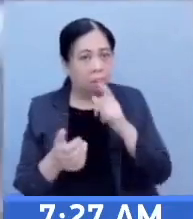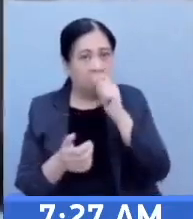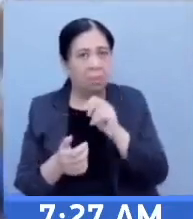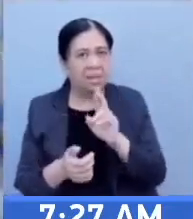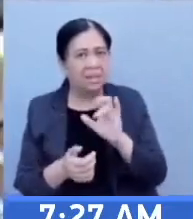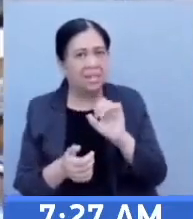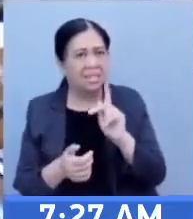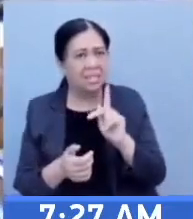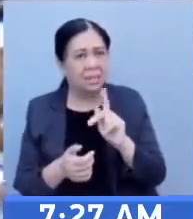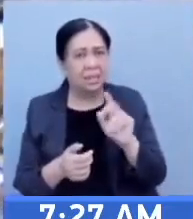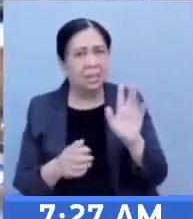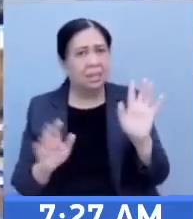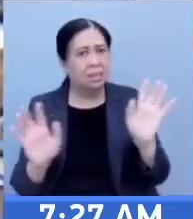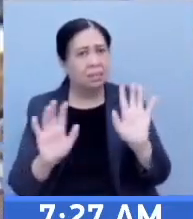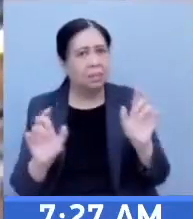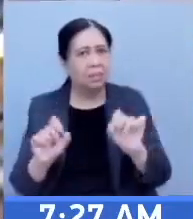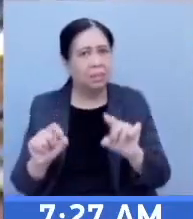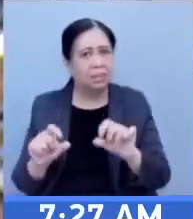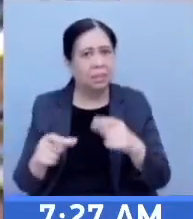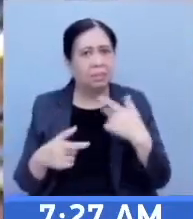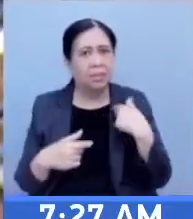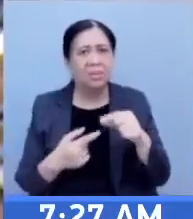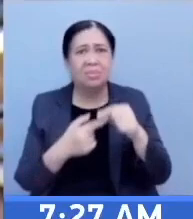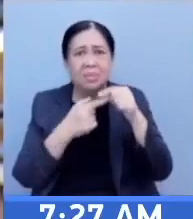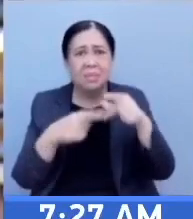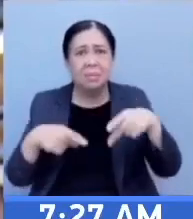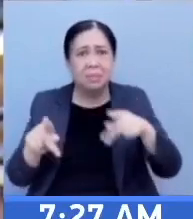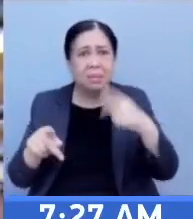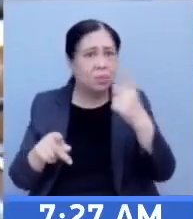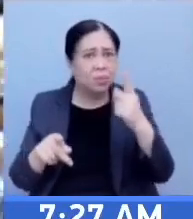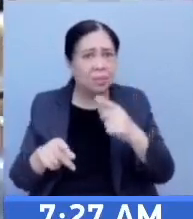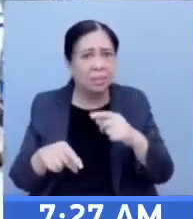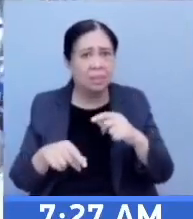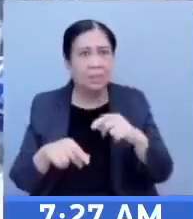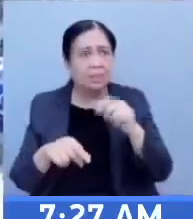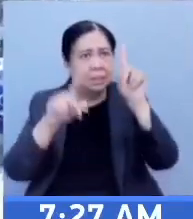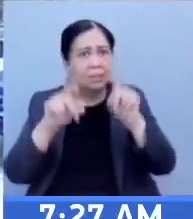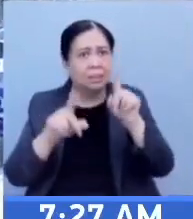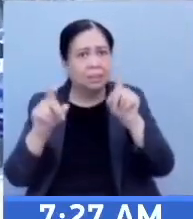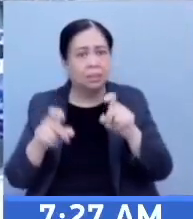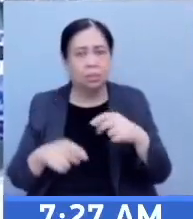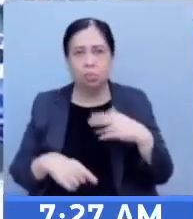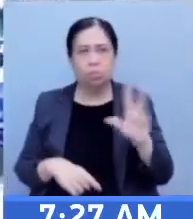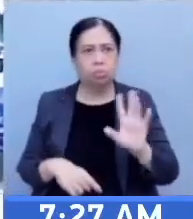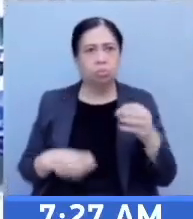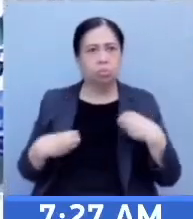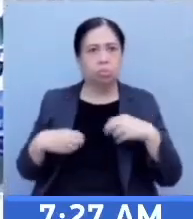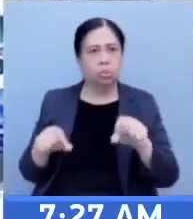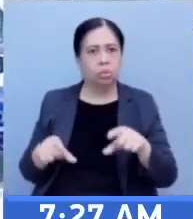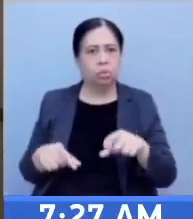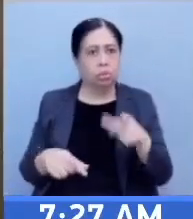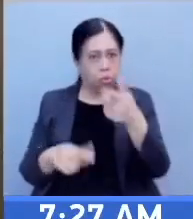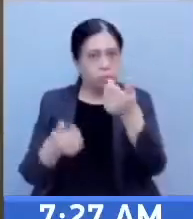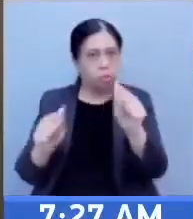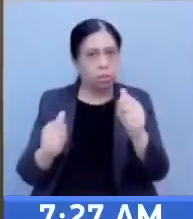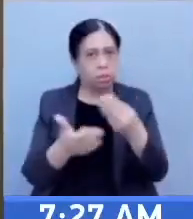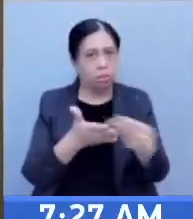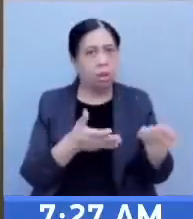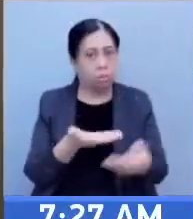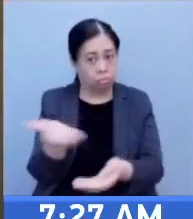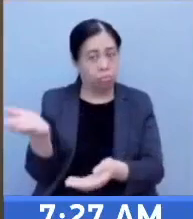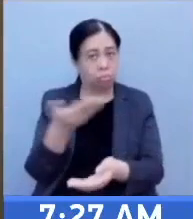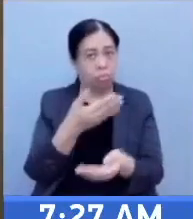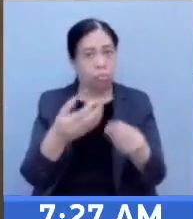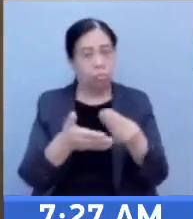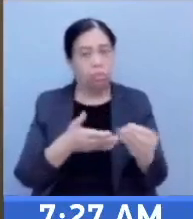ibebenta because special permit lang ito. Hindi po kami nagbenta. Subukan nyo hong bumili kung may mabibili kayo. Sabi rin ng